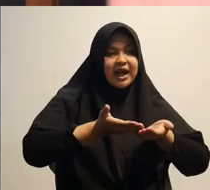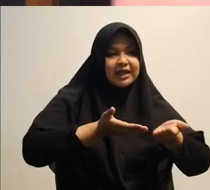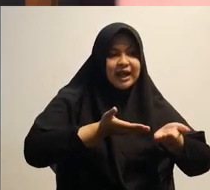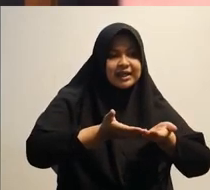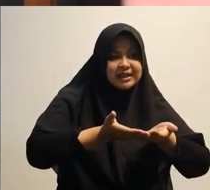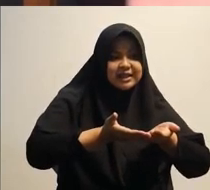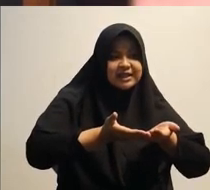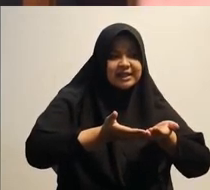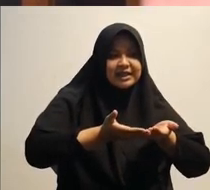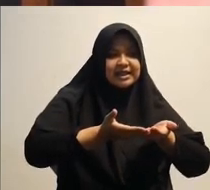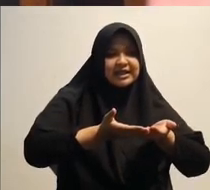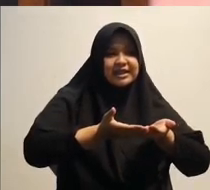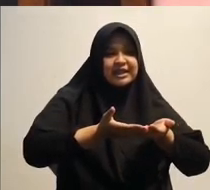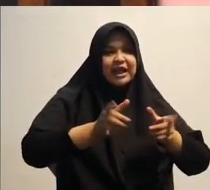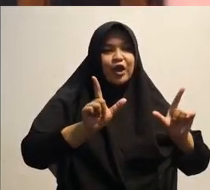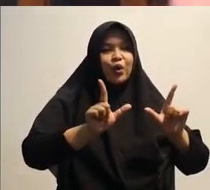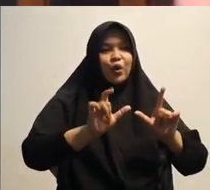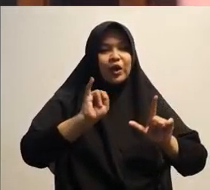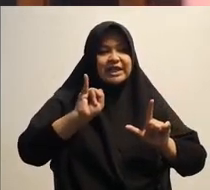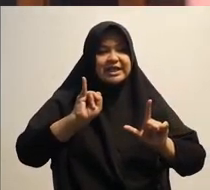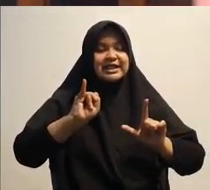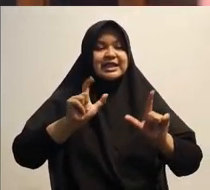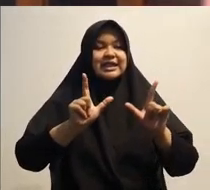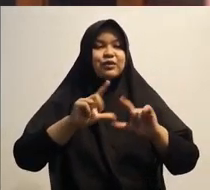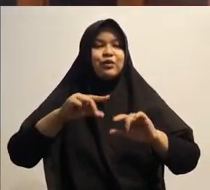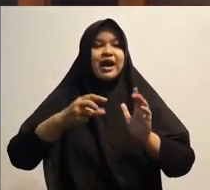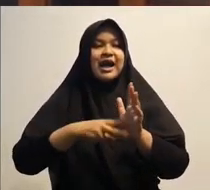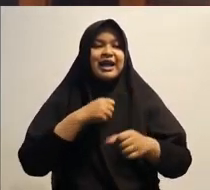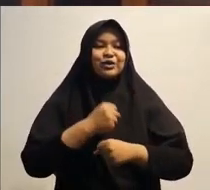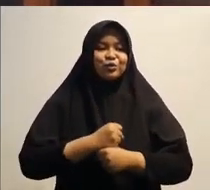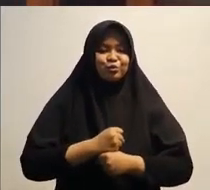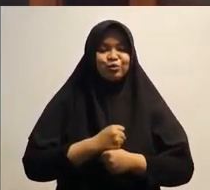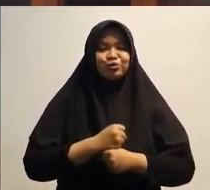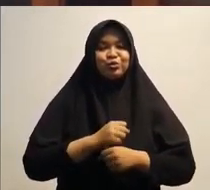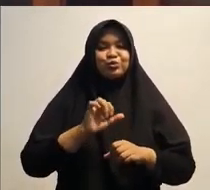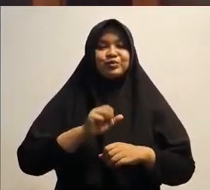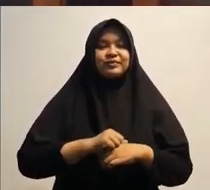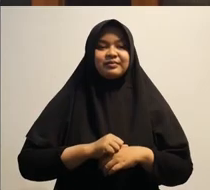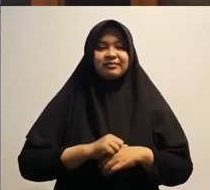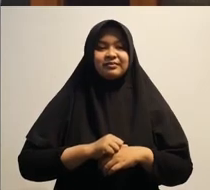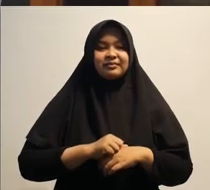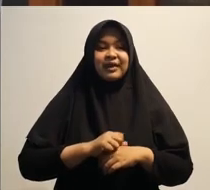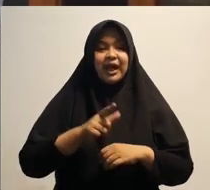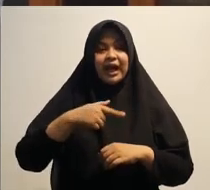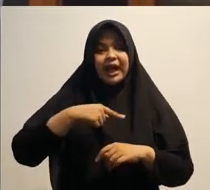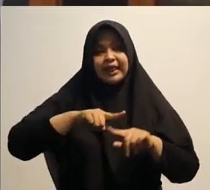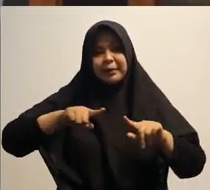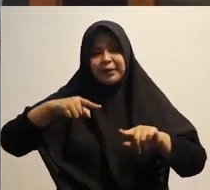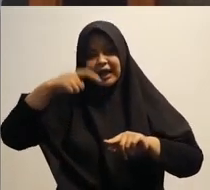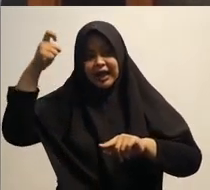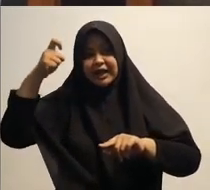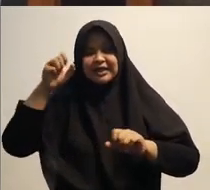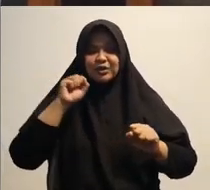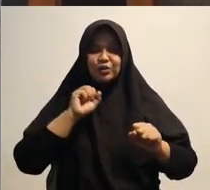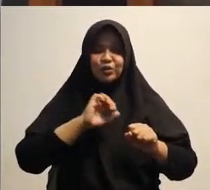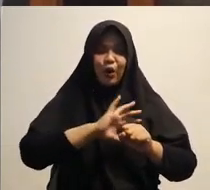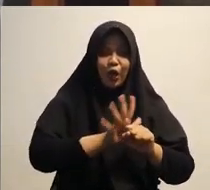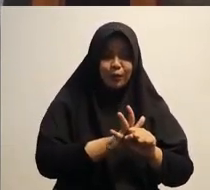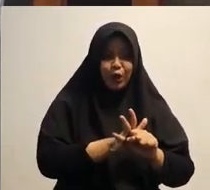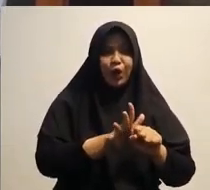melayani elektronik warung gotong royong atau disingkat e-warung itu. Tapi karena untuk di